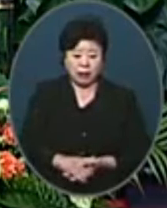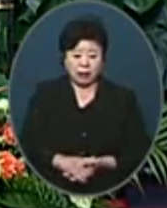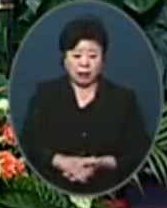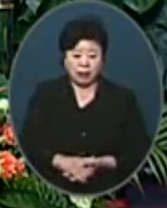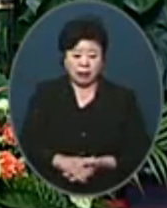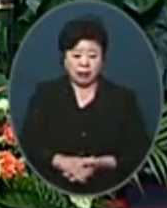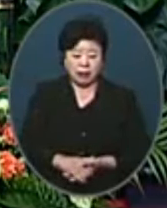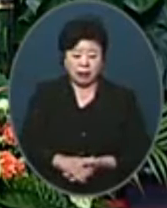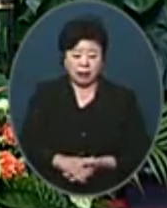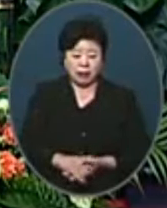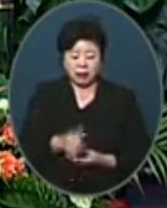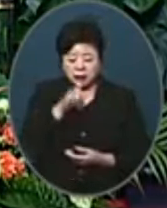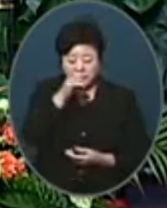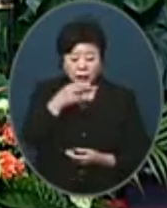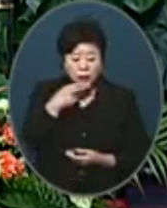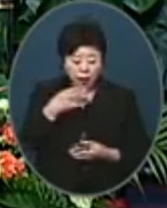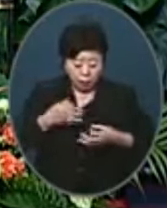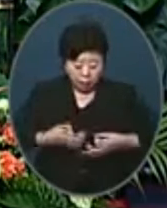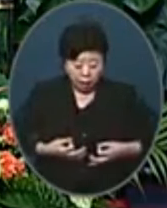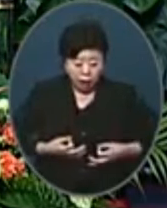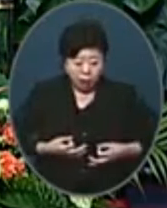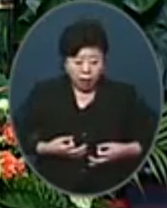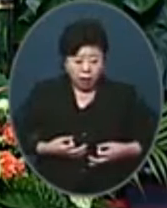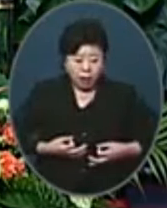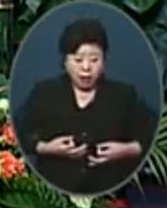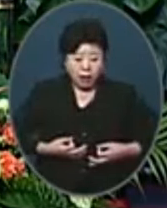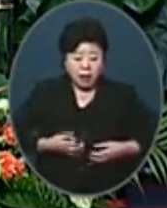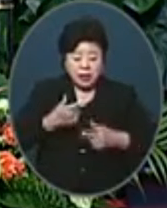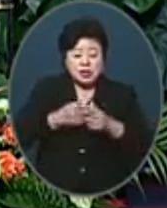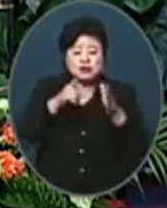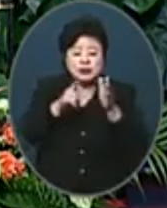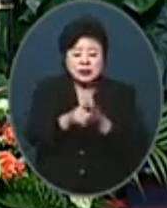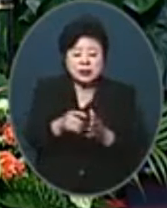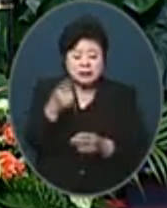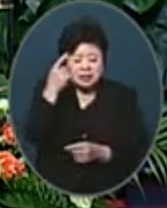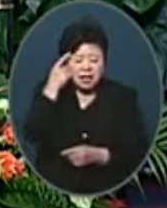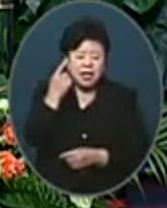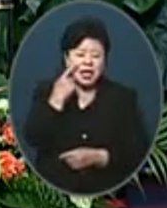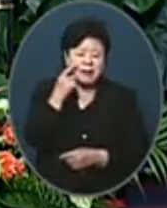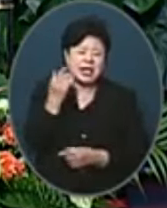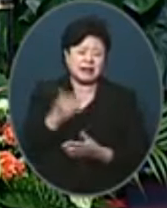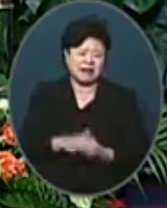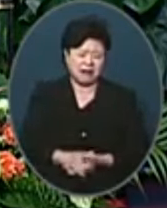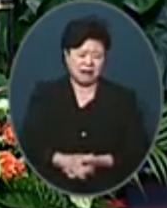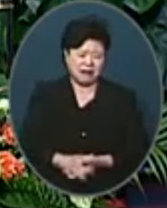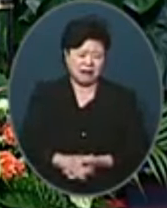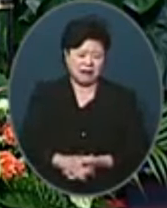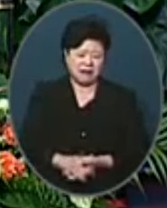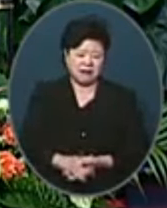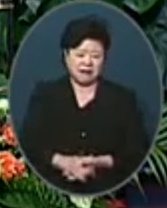없었는지 우리 크리스천들은 생각해 봐야 될 것입니다.